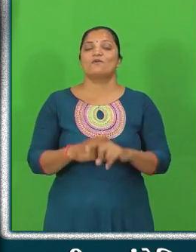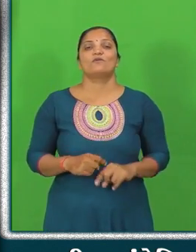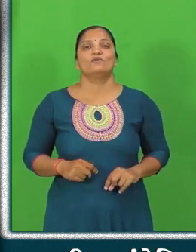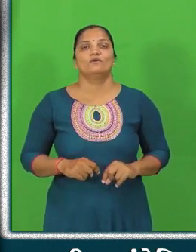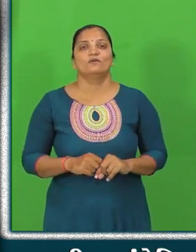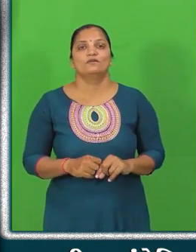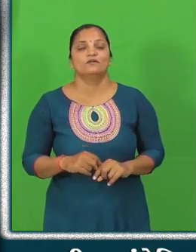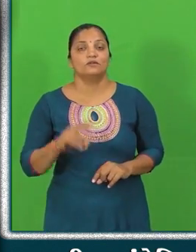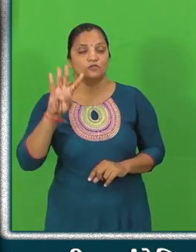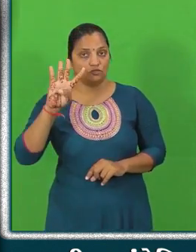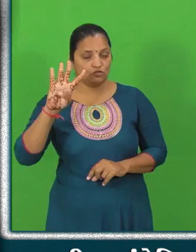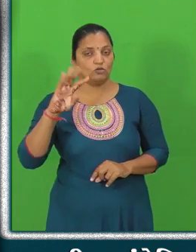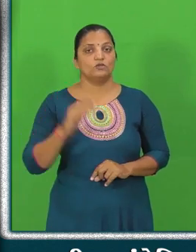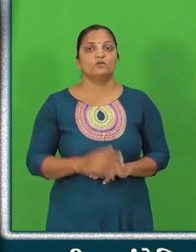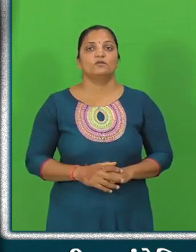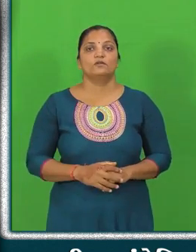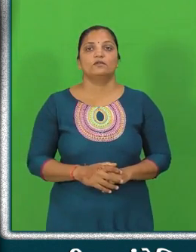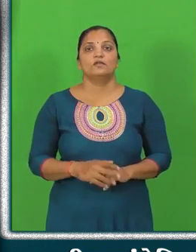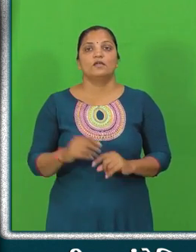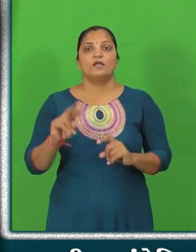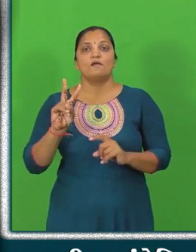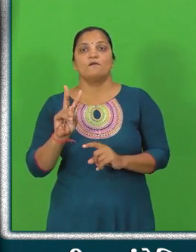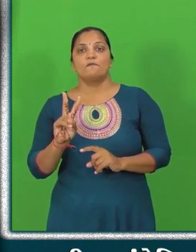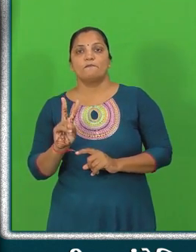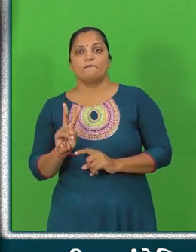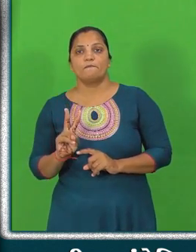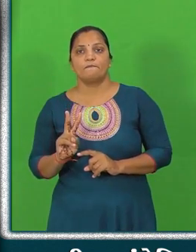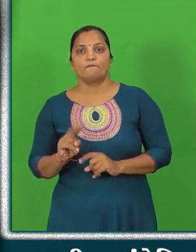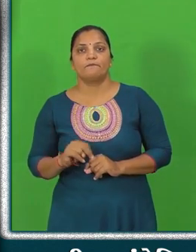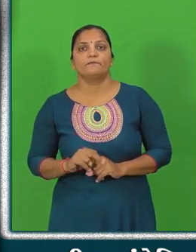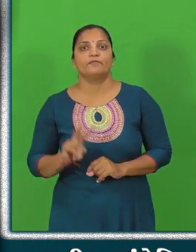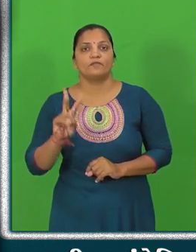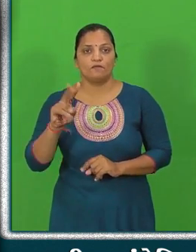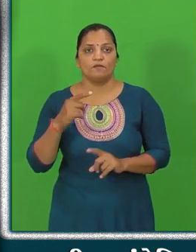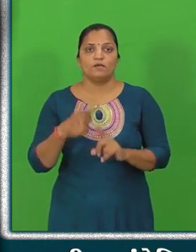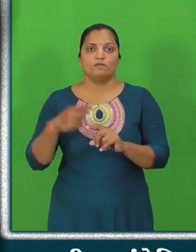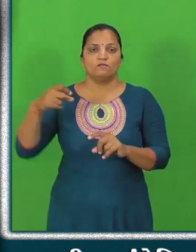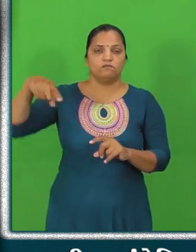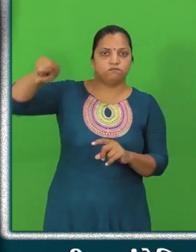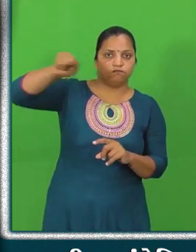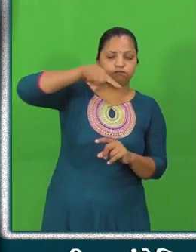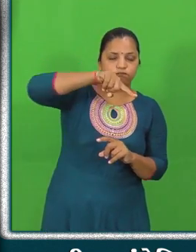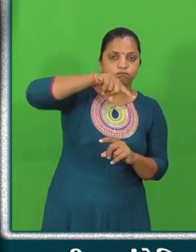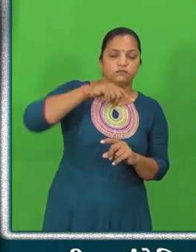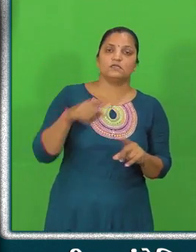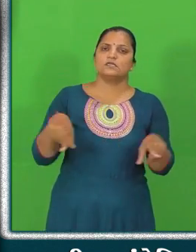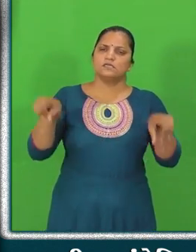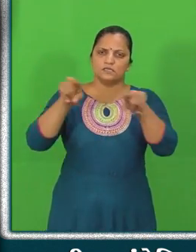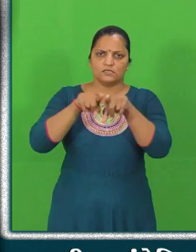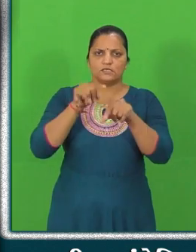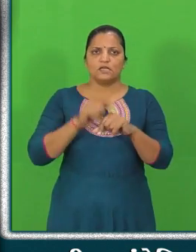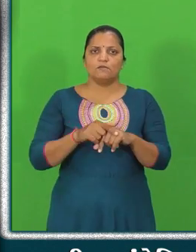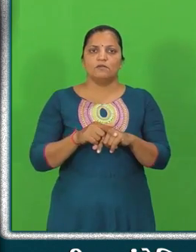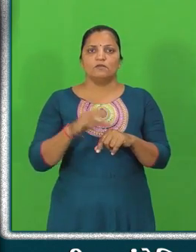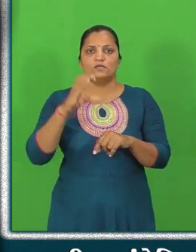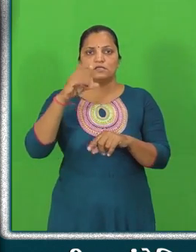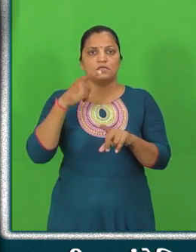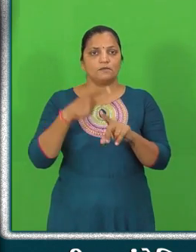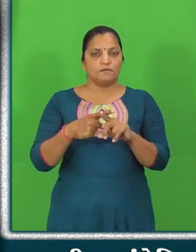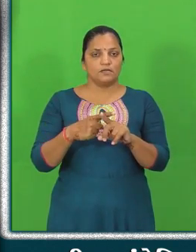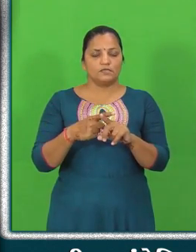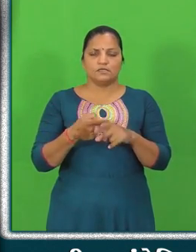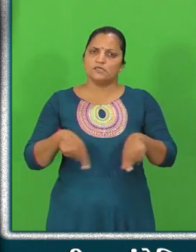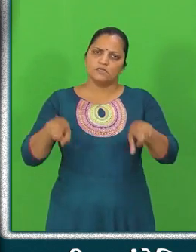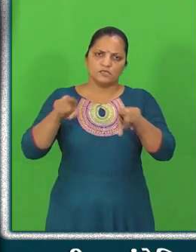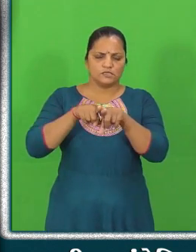પ્રકાર આપણે ચોથો પ્રકાર જોયો હતો કે જેની અંદર પી માંથી પસાર થતું કિરણ, તો તમે જોઈ શકો છો મુખ્ય અક્ષને સમાંતર કિરણ તો હતું જ, પી માંથી પસાર થતું કિરણ